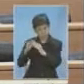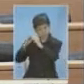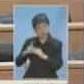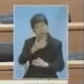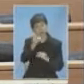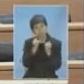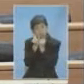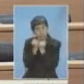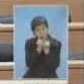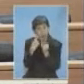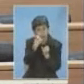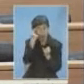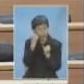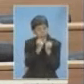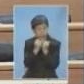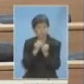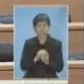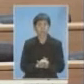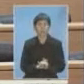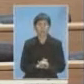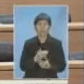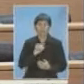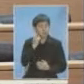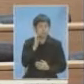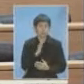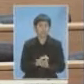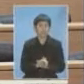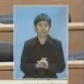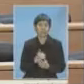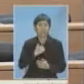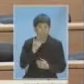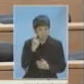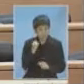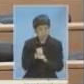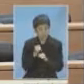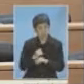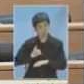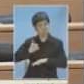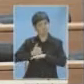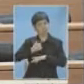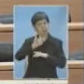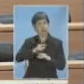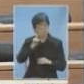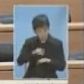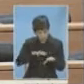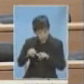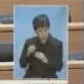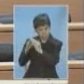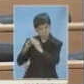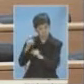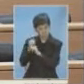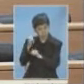วกท่านแหละครับรู้จักดีว่าเป็นของใครผมไม่เชื่อว่าแตะไม่ได้ผมไม่เชื่อว่าจะใหญ่ไปจากไหนก็ตามต้องจัดการกับเต็นท์ตร